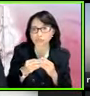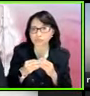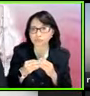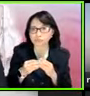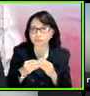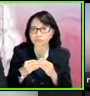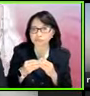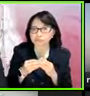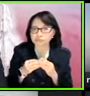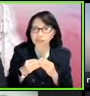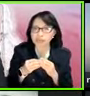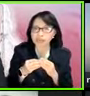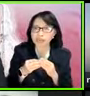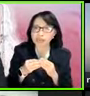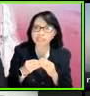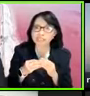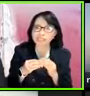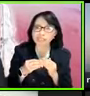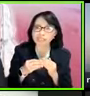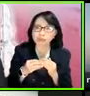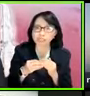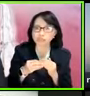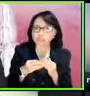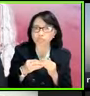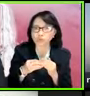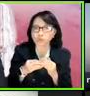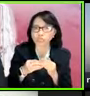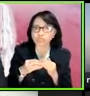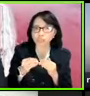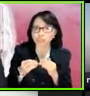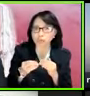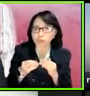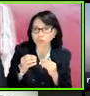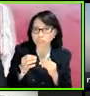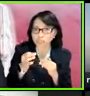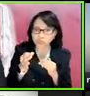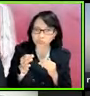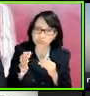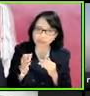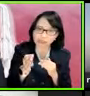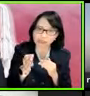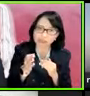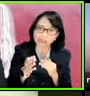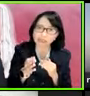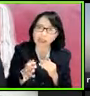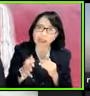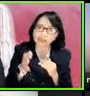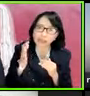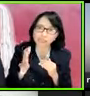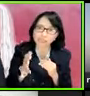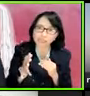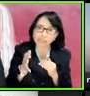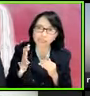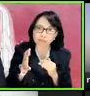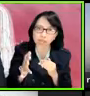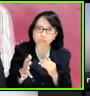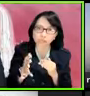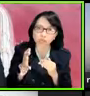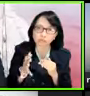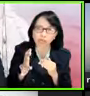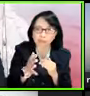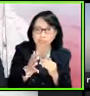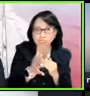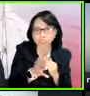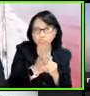Kristus rahasia yang dimaksudkan oleh Rasul Paulus itu bertentangan dengan rahasia yang